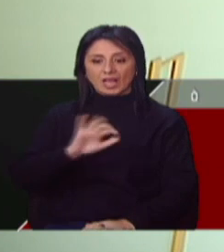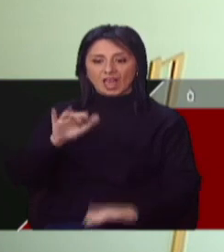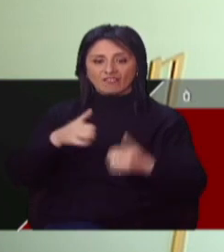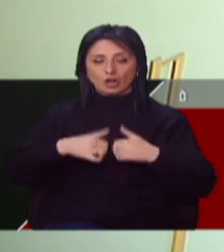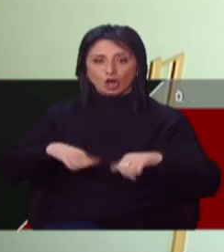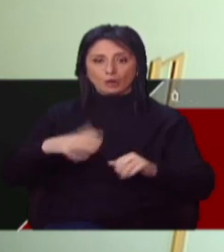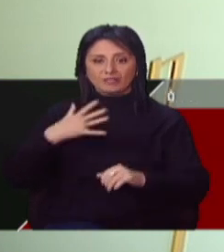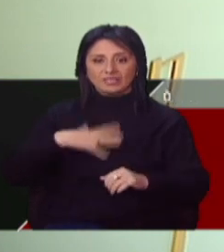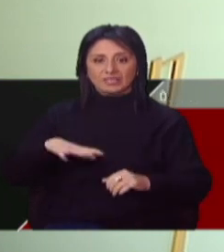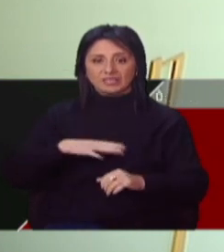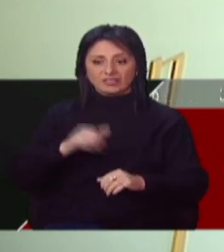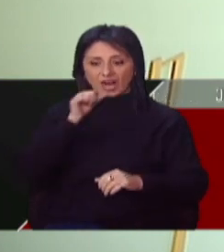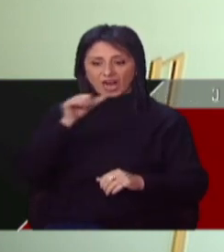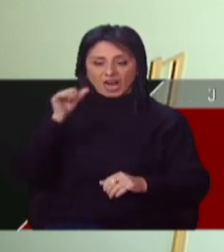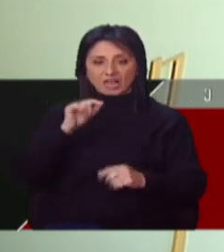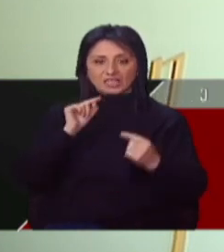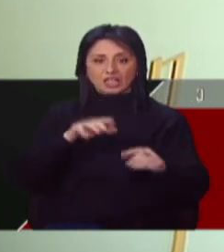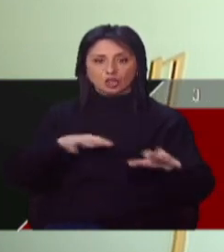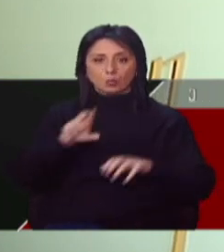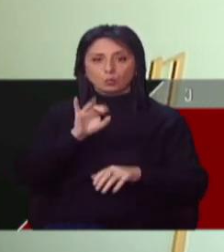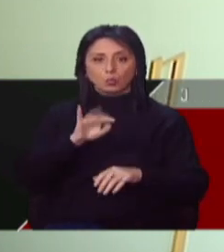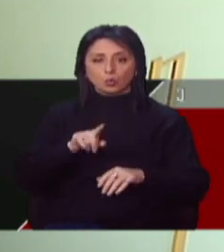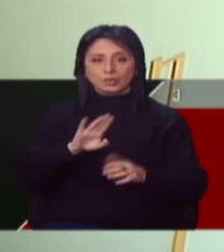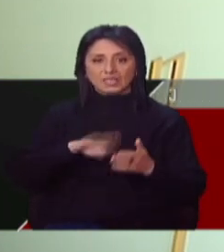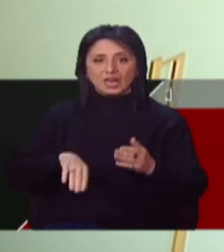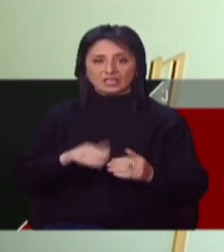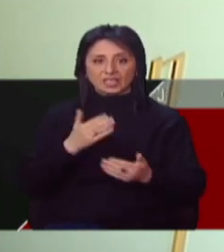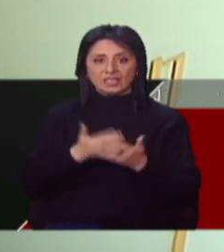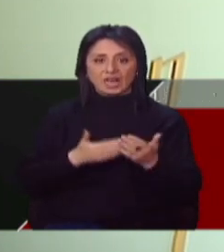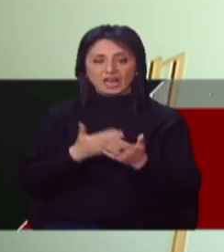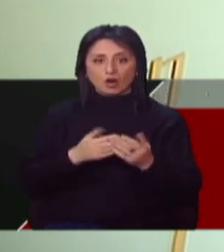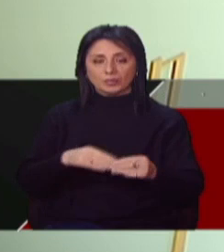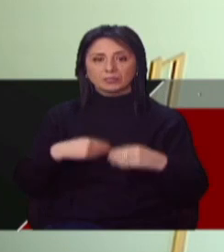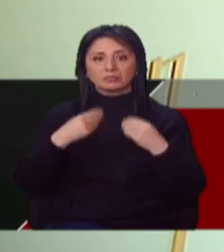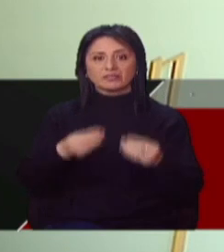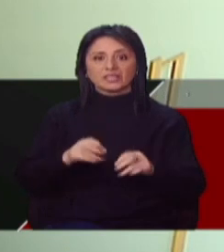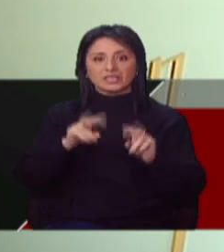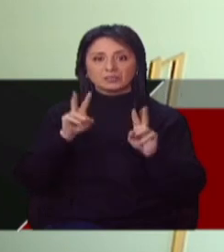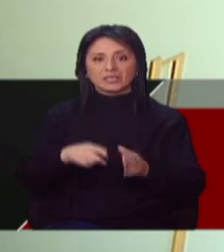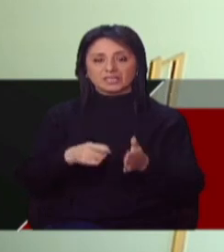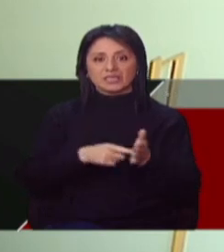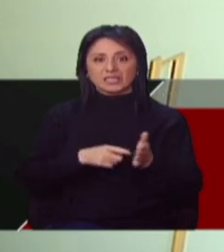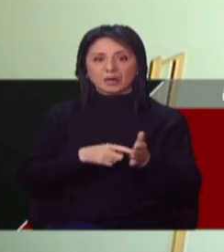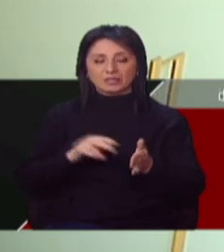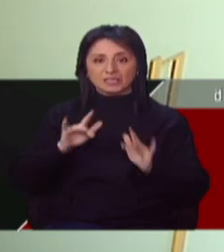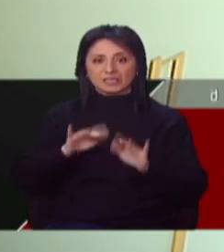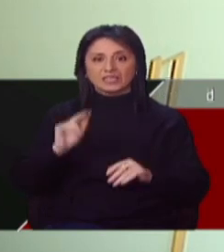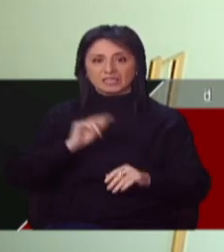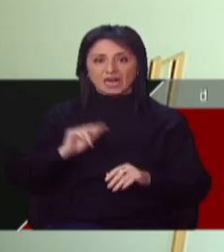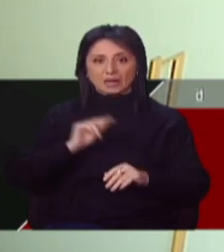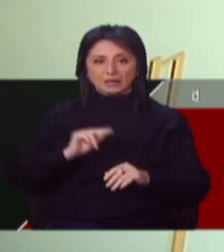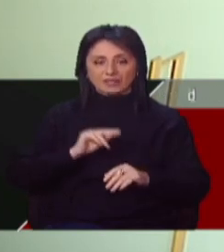Eurocomisia, საქართველოს გასულწელს anticorupțiului biuros garda, recomandăție მისცა specialul საგამოძიებო